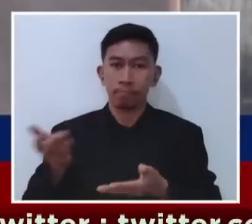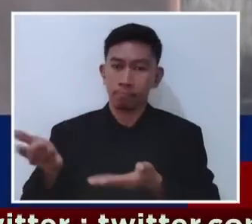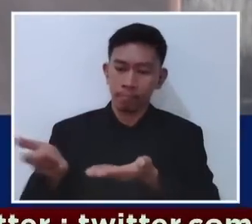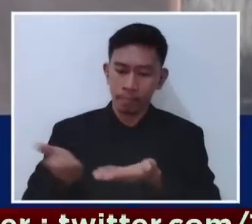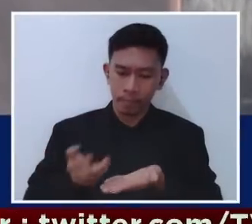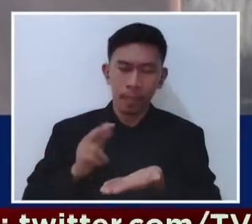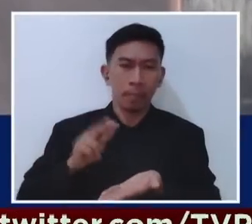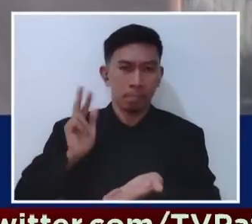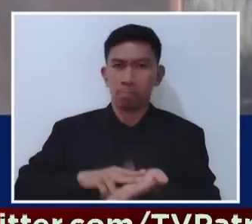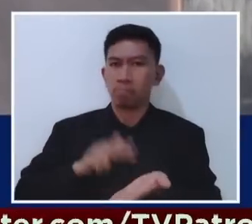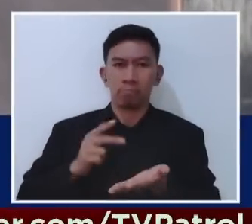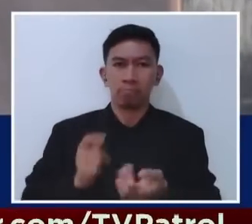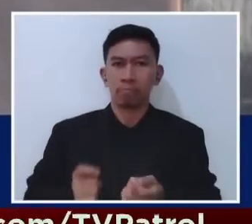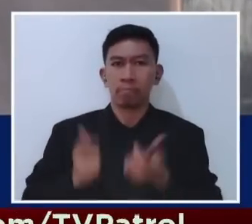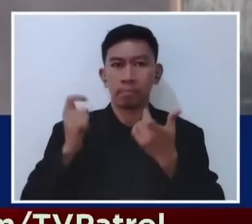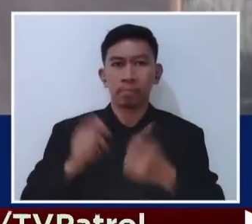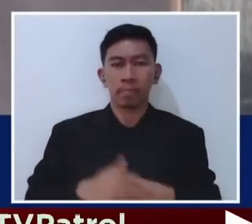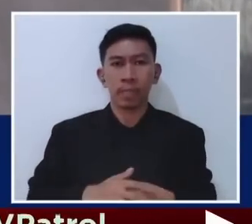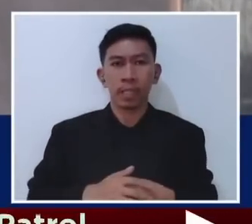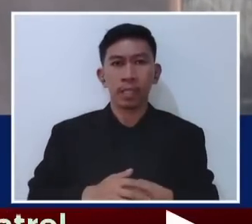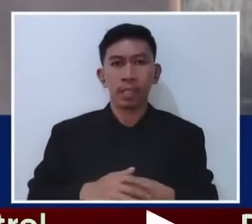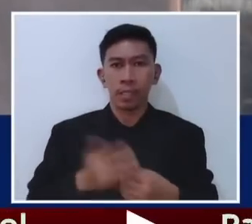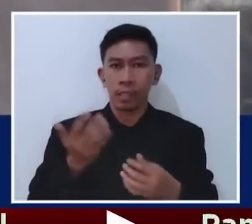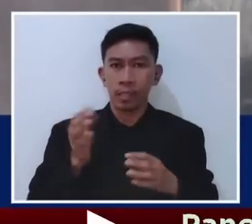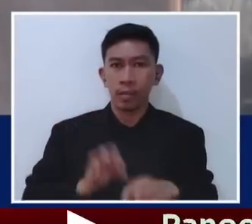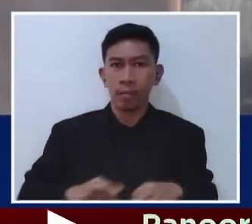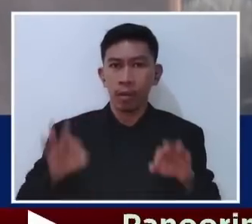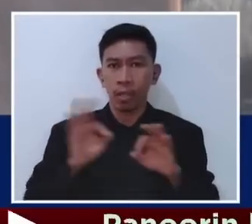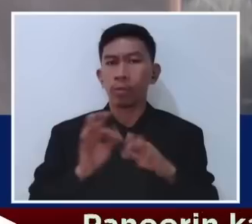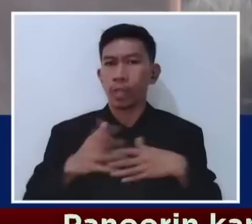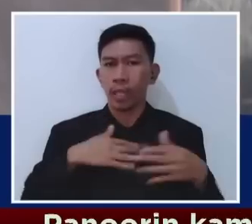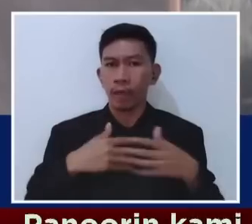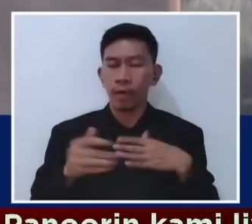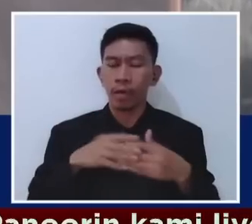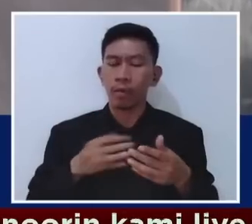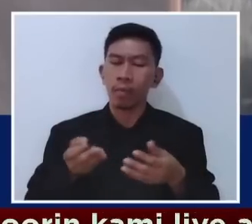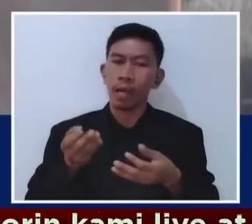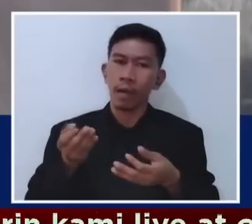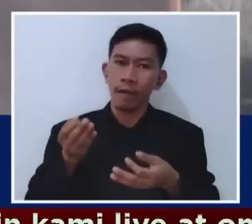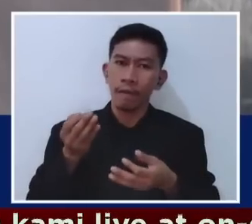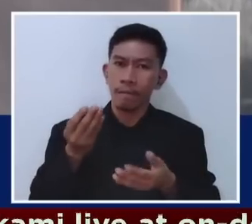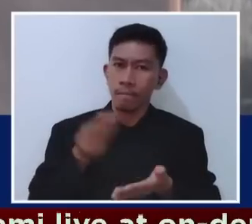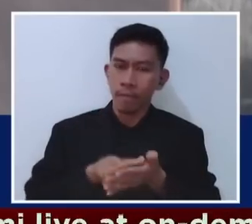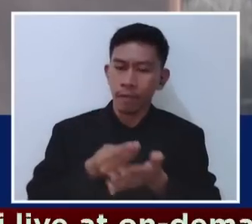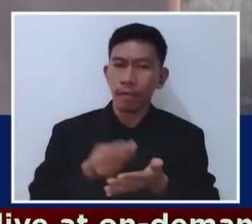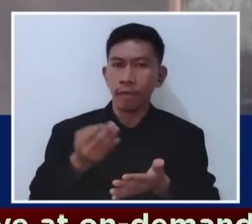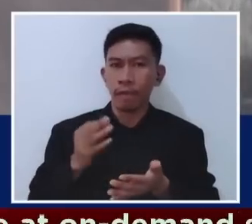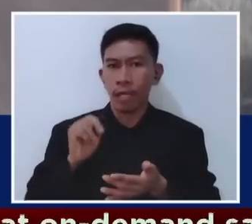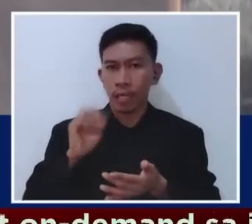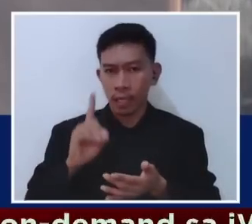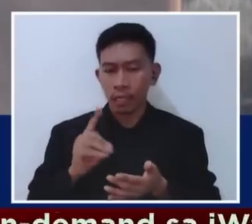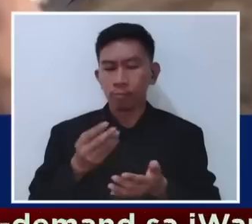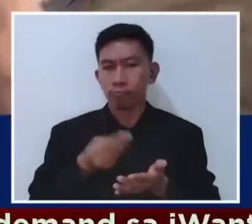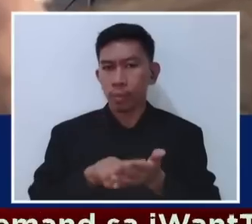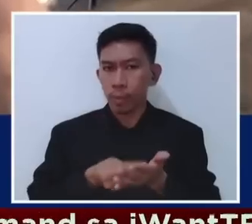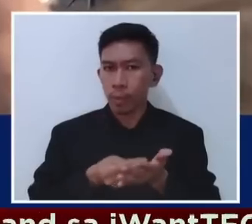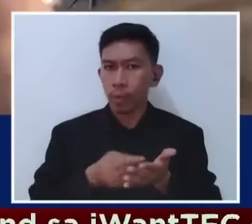any fund, any hedge fund, pension fund, sovereign fund, investment fund, is the